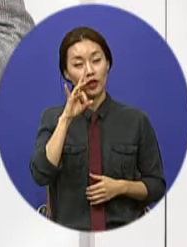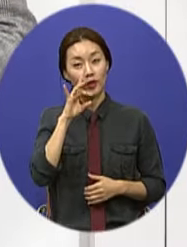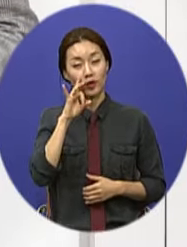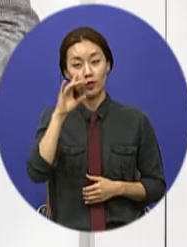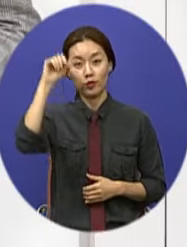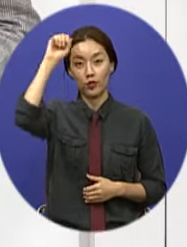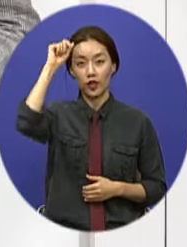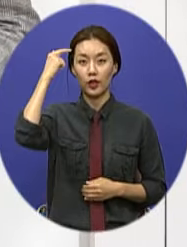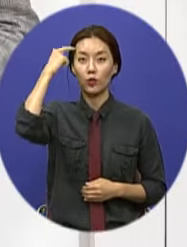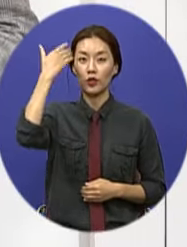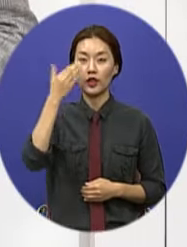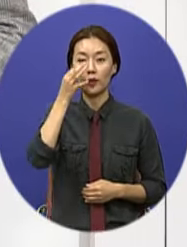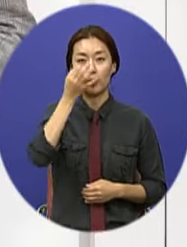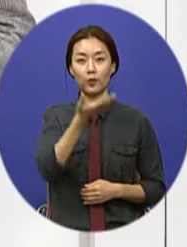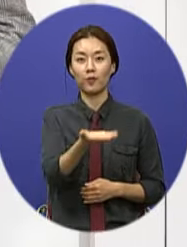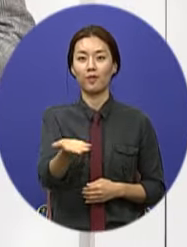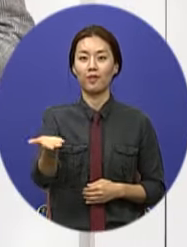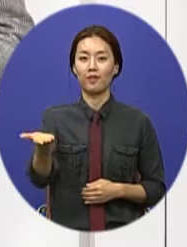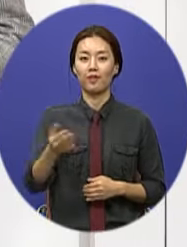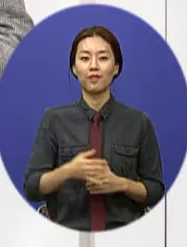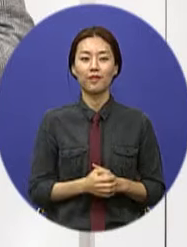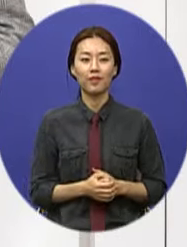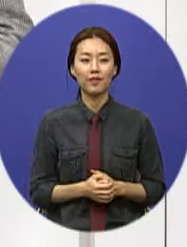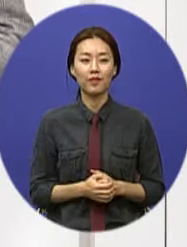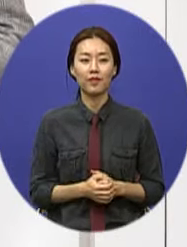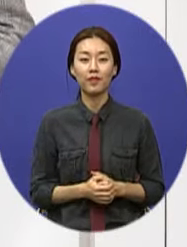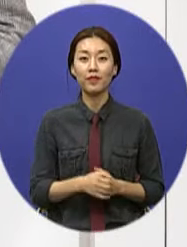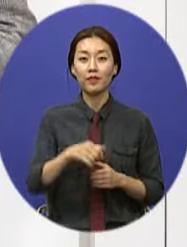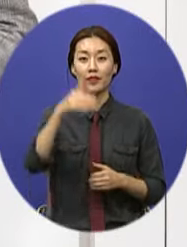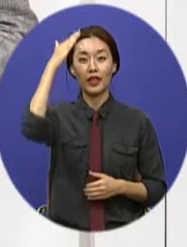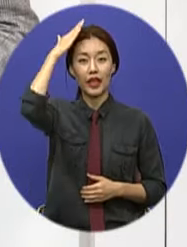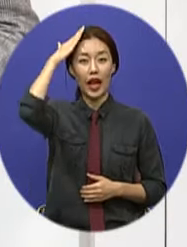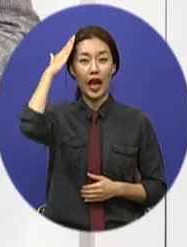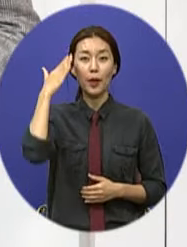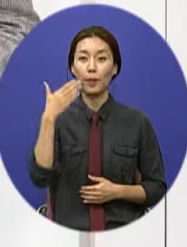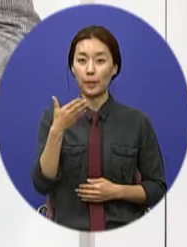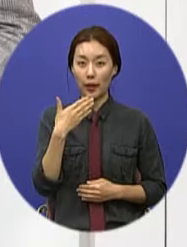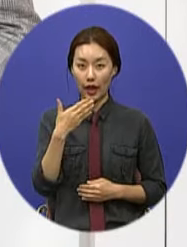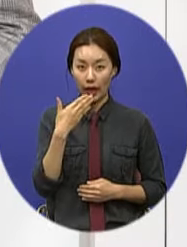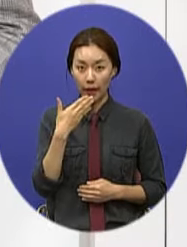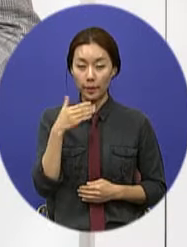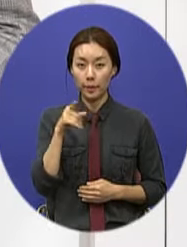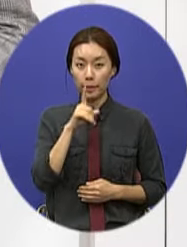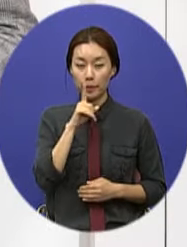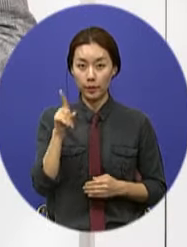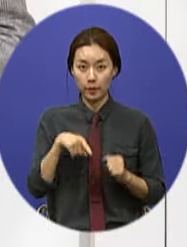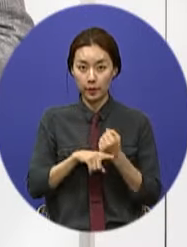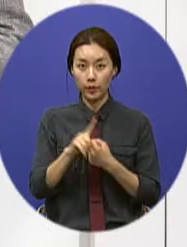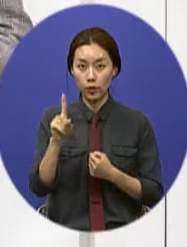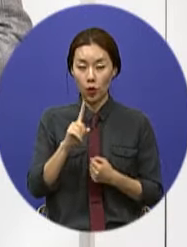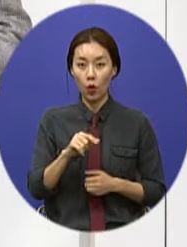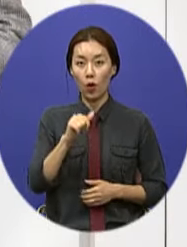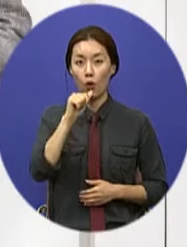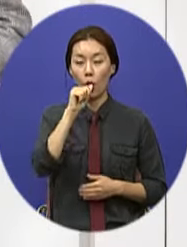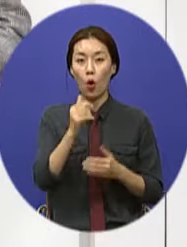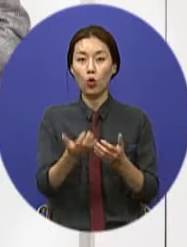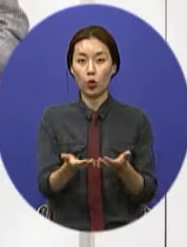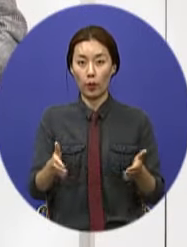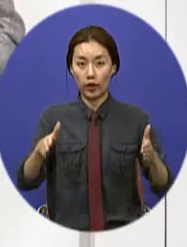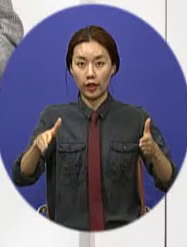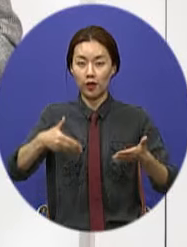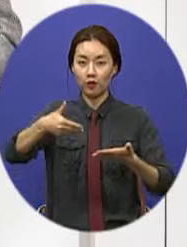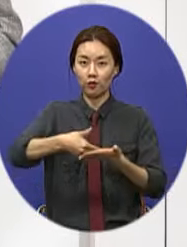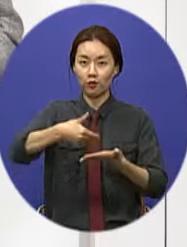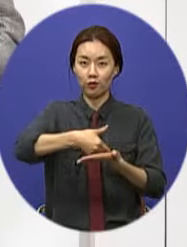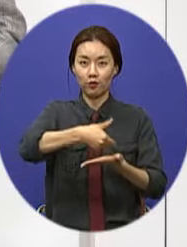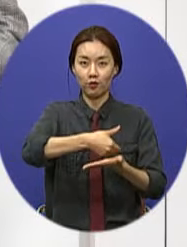알쏭달쏭 사투리 퀴즈 보여주세요. 네. 깜밥이란 말은 이 손바닥에 눌러붙어 있는